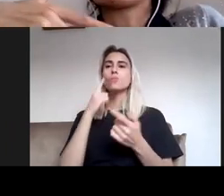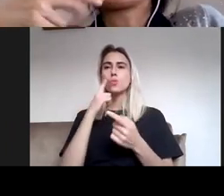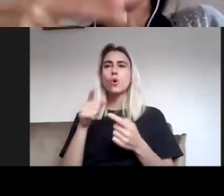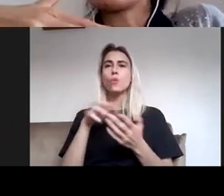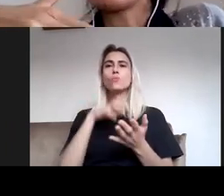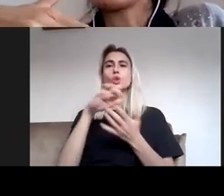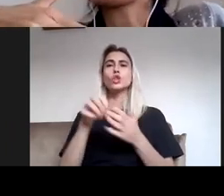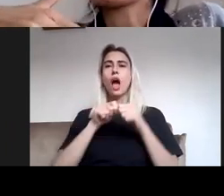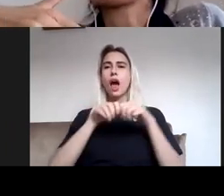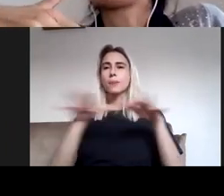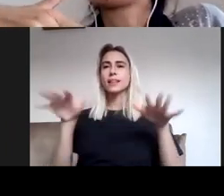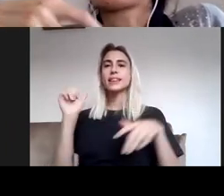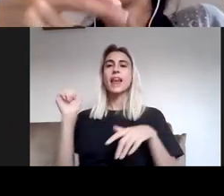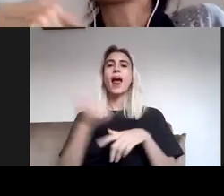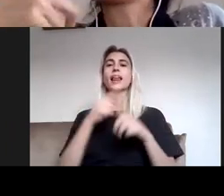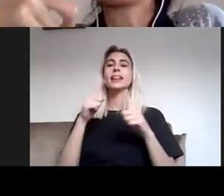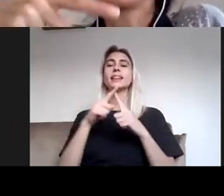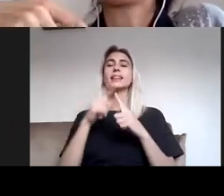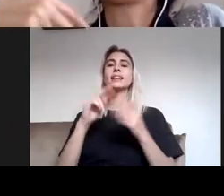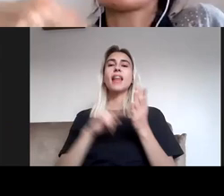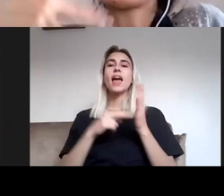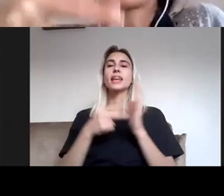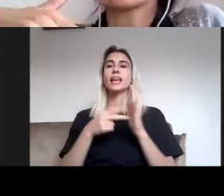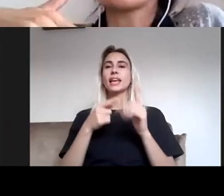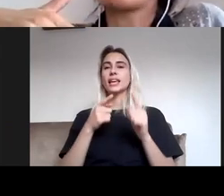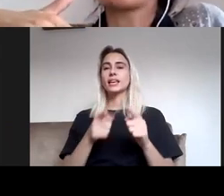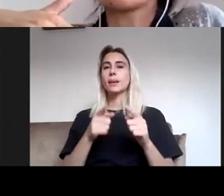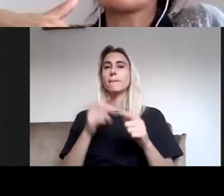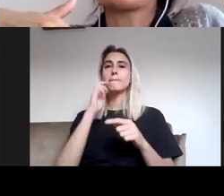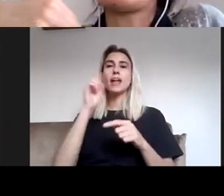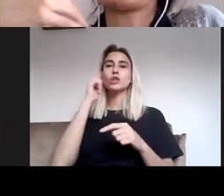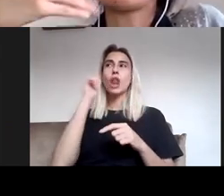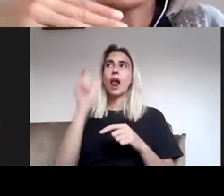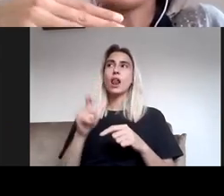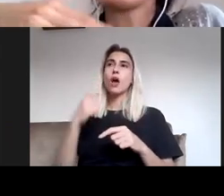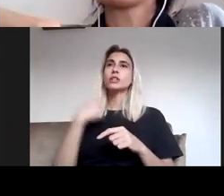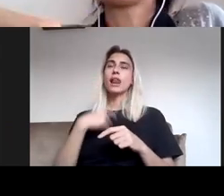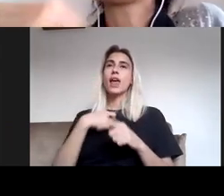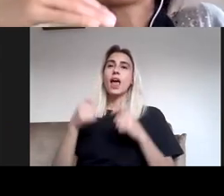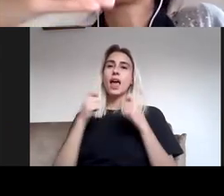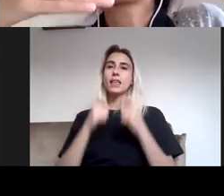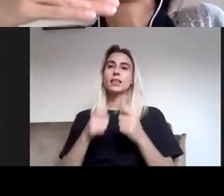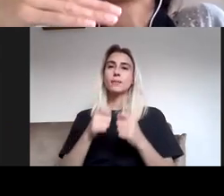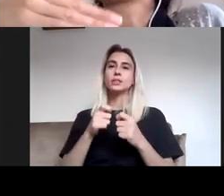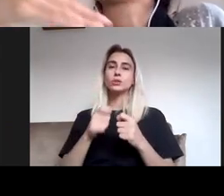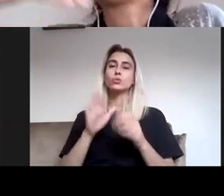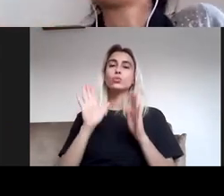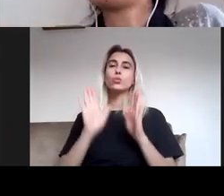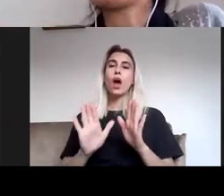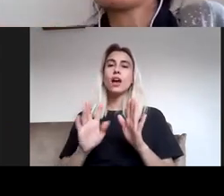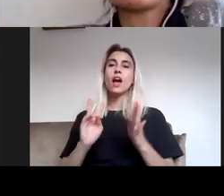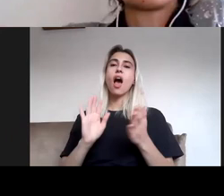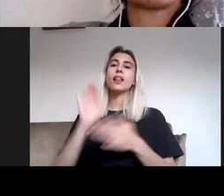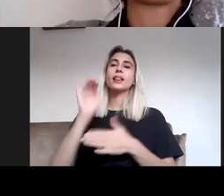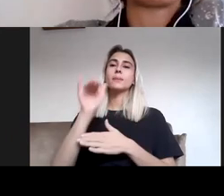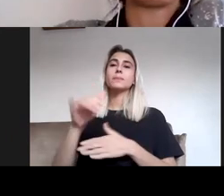ayrılması, gerekli teknik personelin, bakın altyapı işindeki teknik personellerin özellikle eğitilmesi ve durak ve kaldırımların